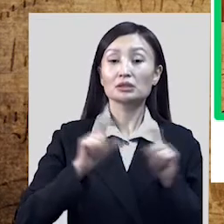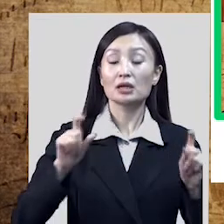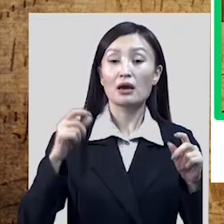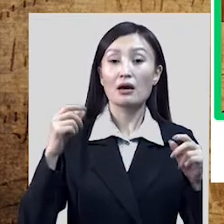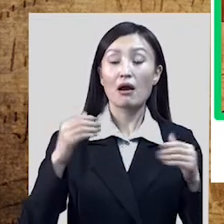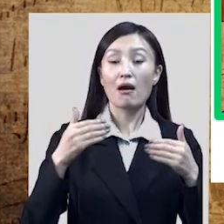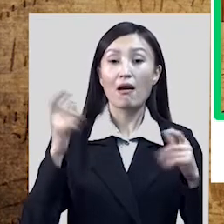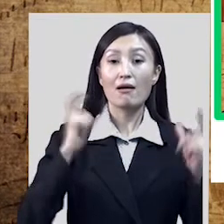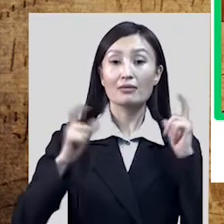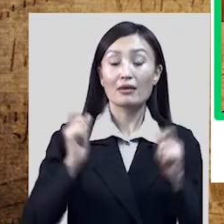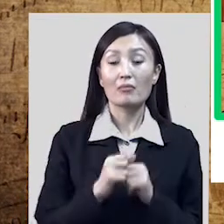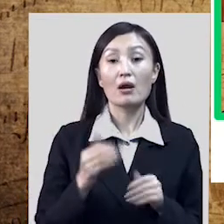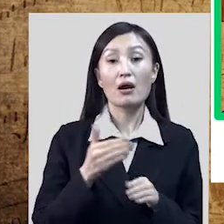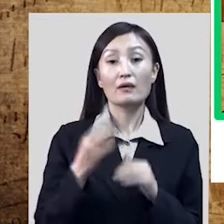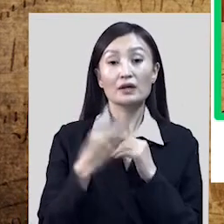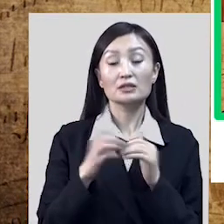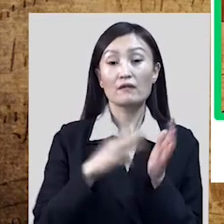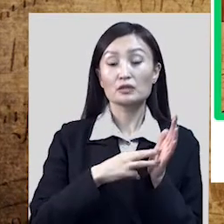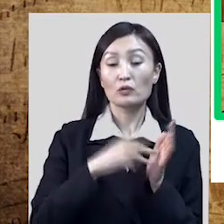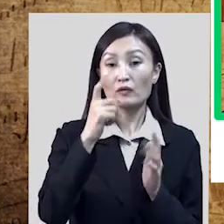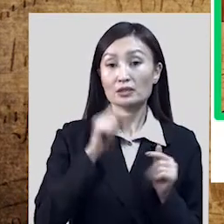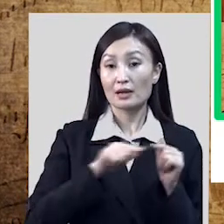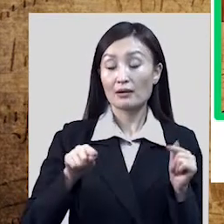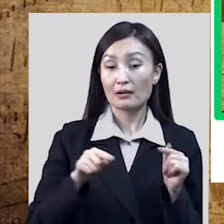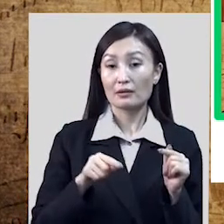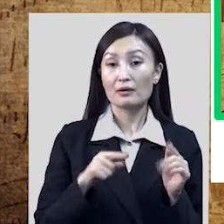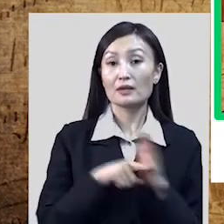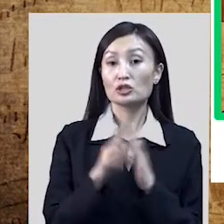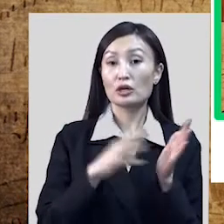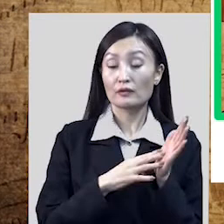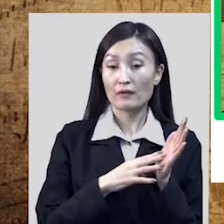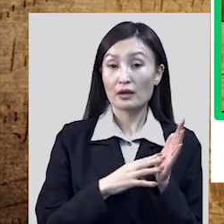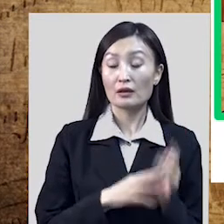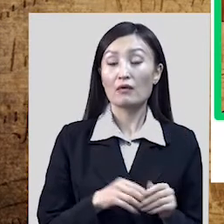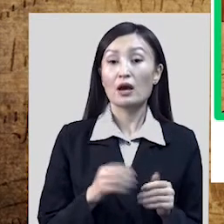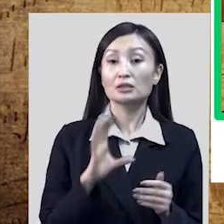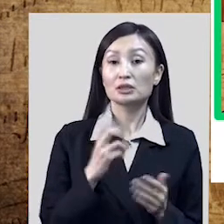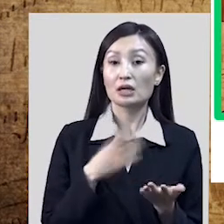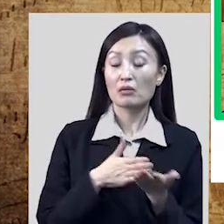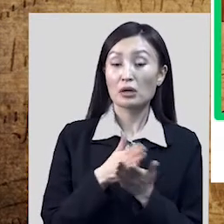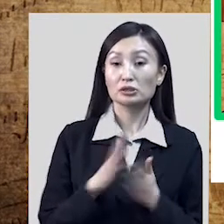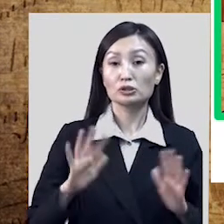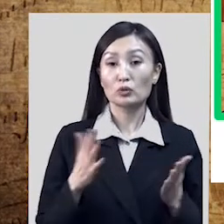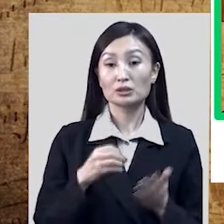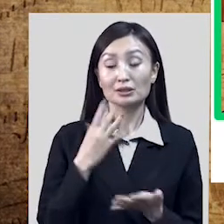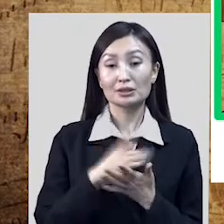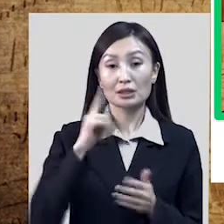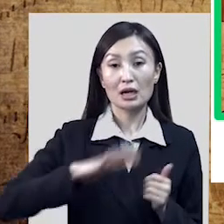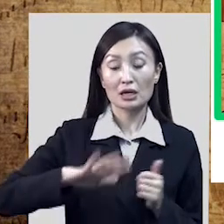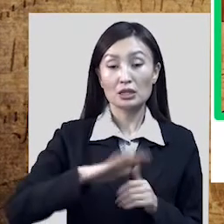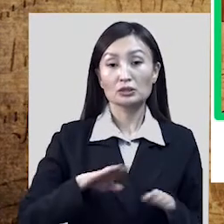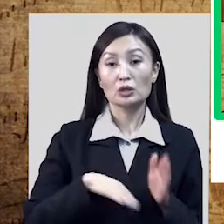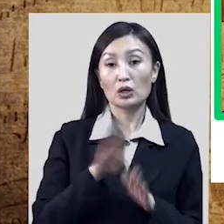ритма в конце 8 века начале 9 века социальной и политической ситуации в центральной азии несколько